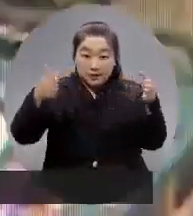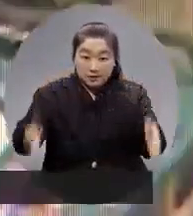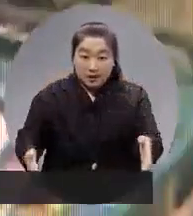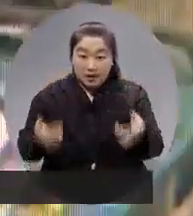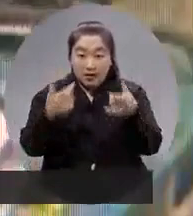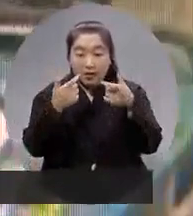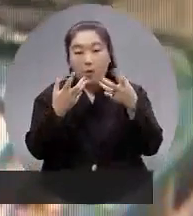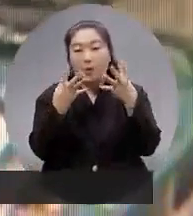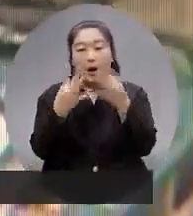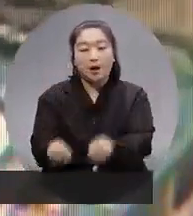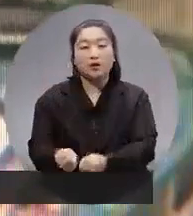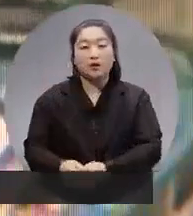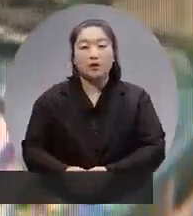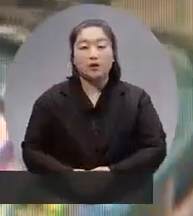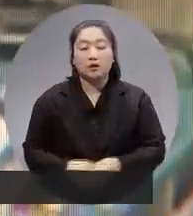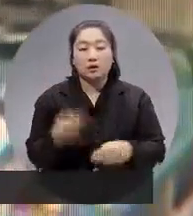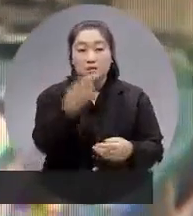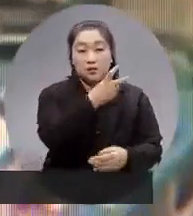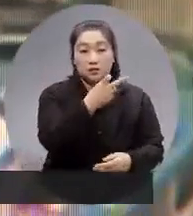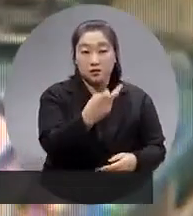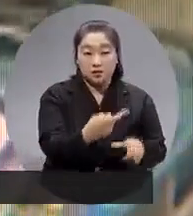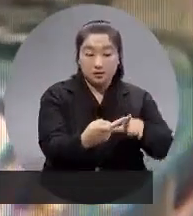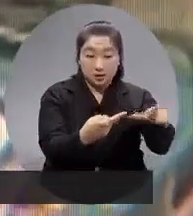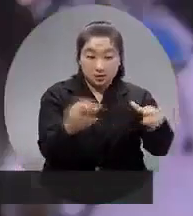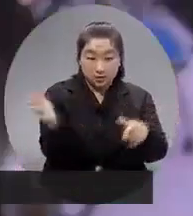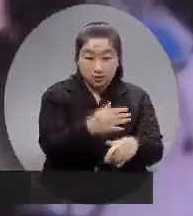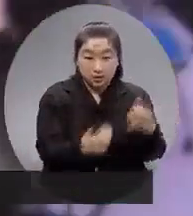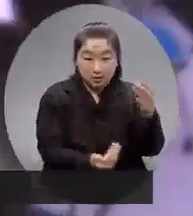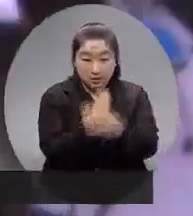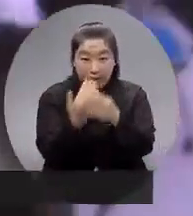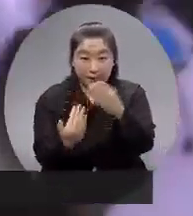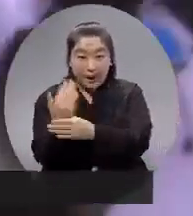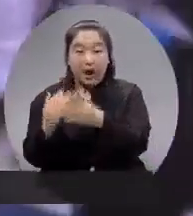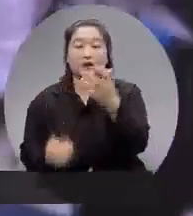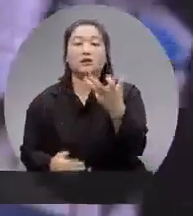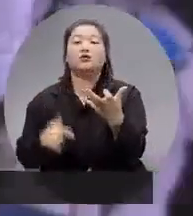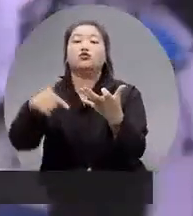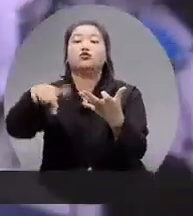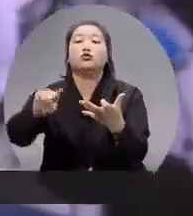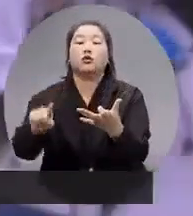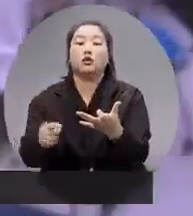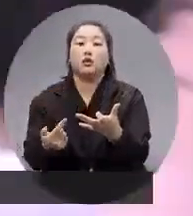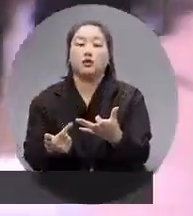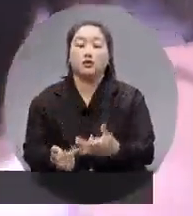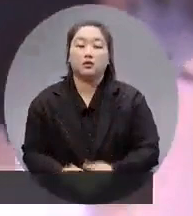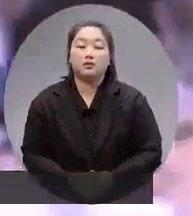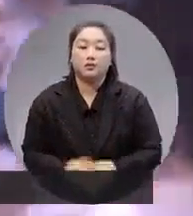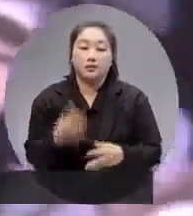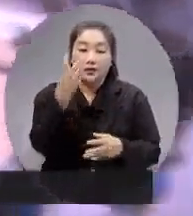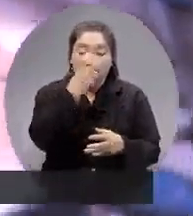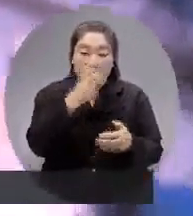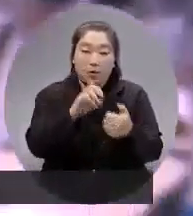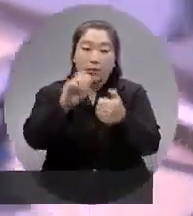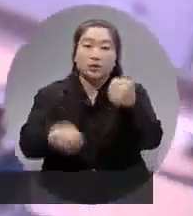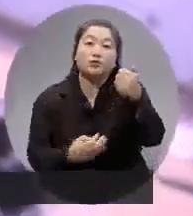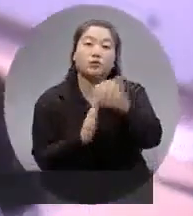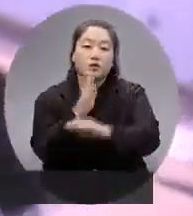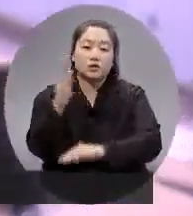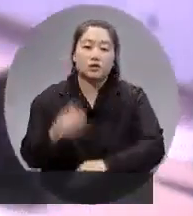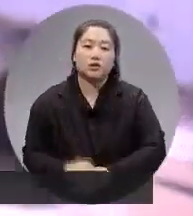두드러집니다 2012년부터 발생한 지진이 19건 그동안 관측된 지진에 절반에